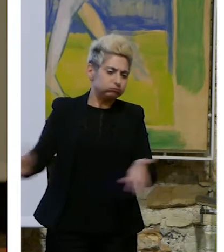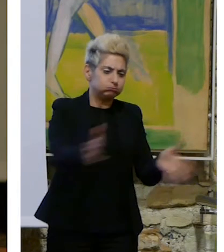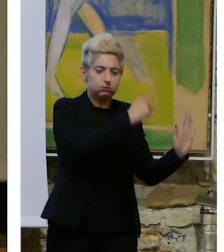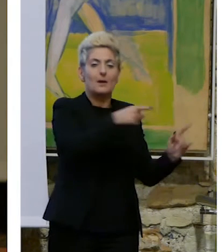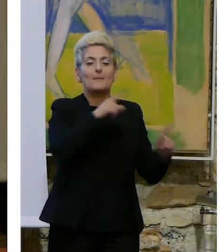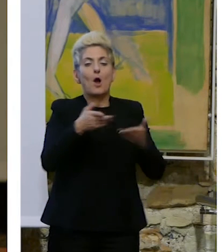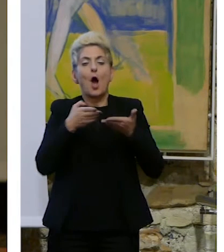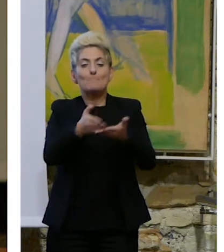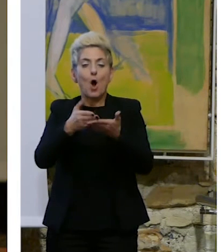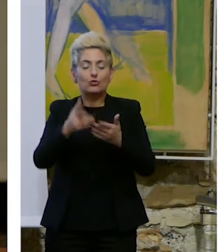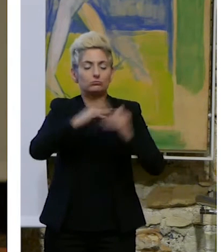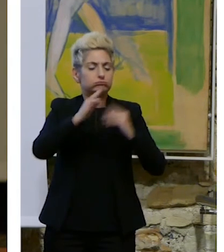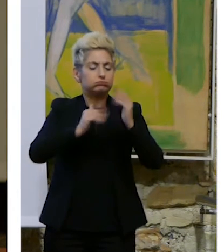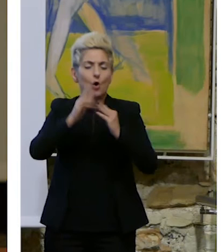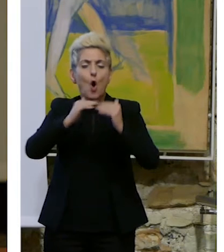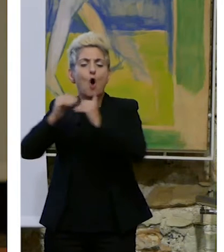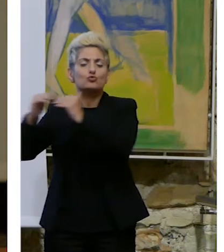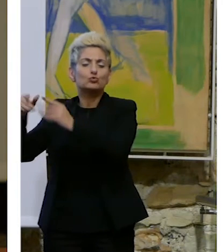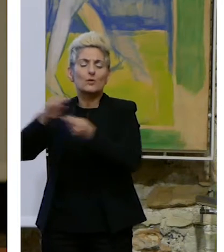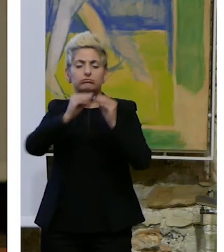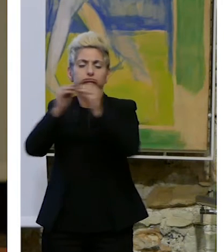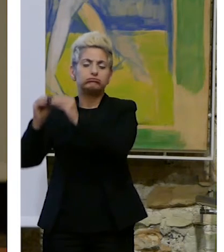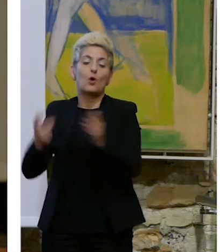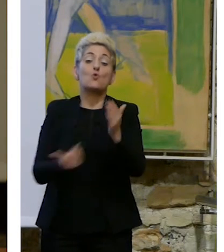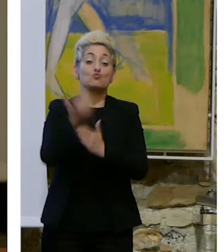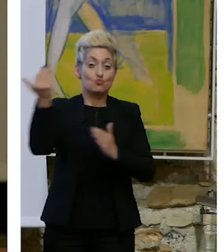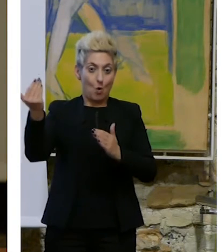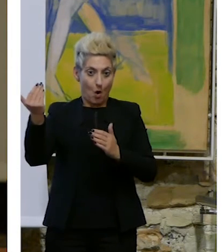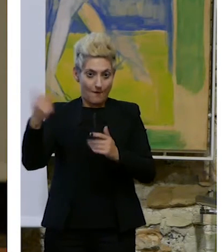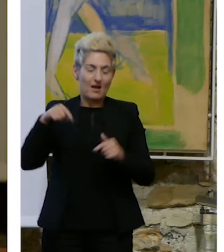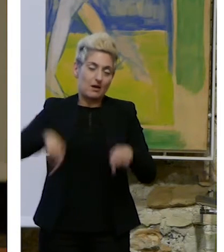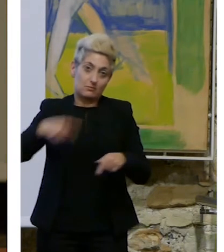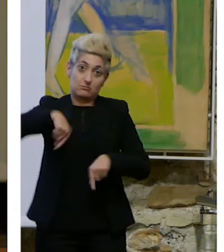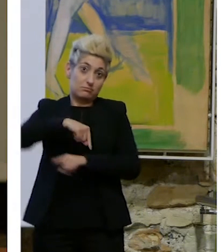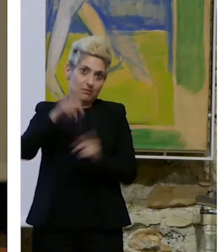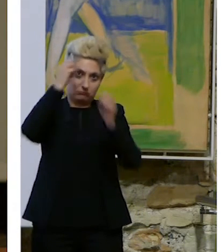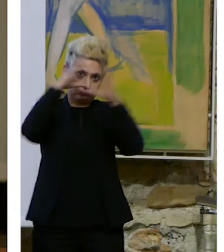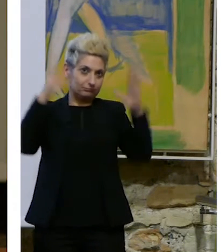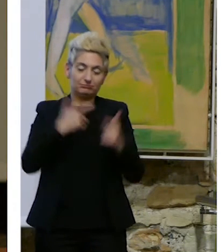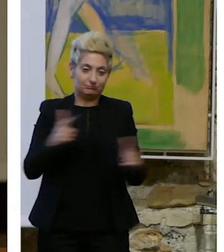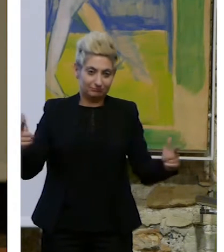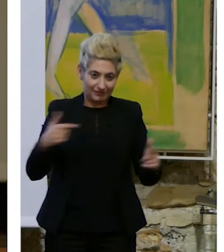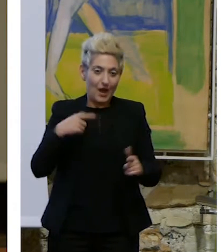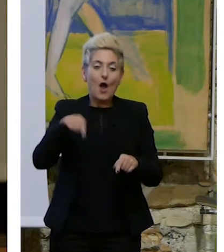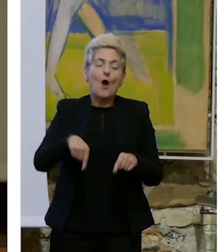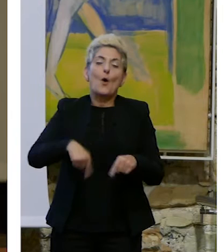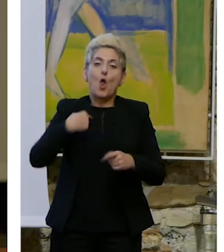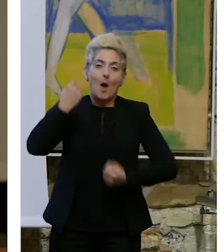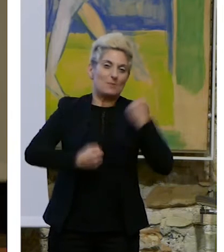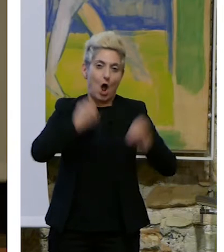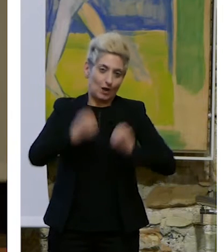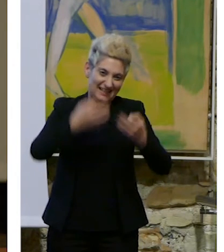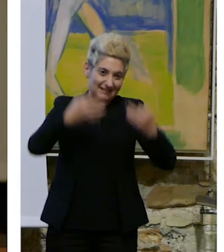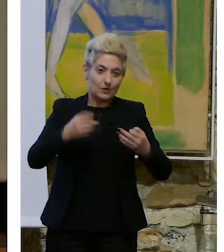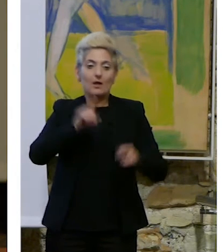sarebbe, dall'Italia nostra al WWF, compresa la protezione dell'infanzia, a opporsi. Quindi lì lo possono